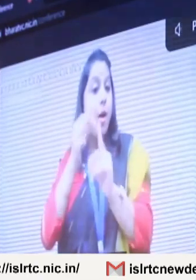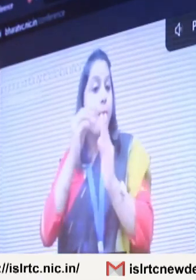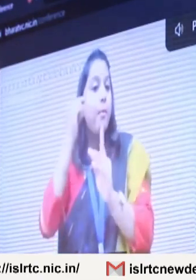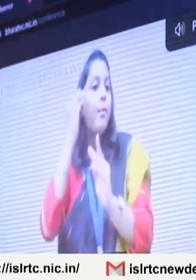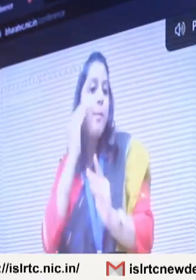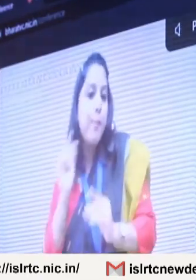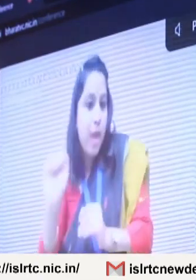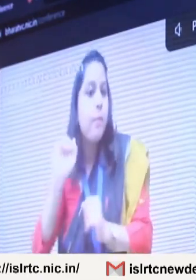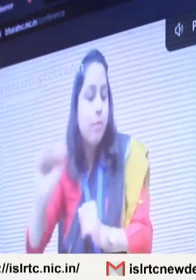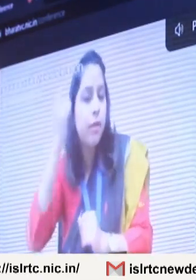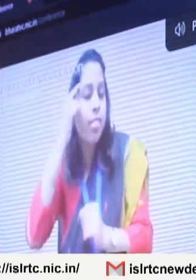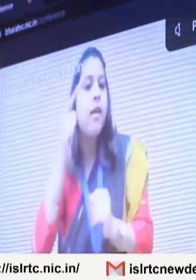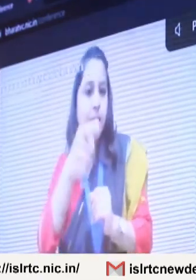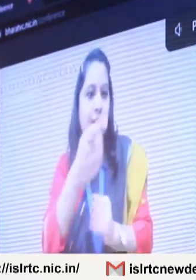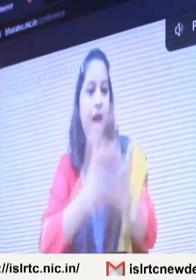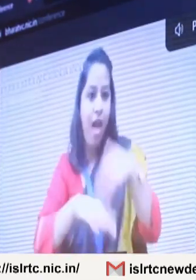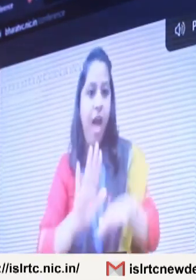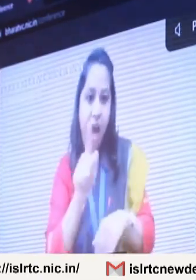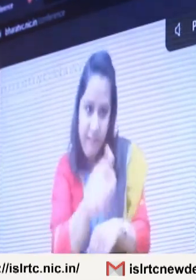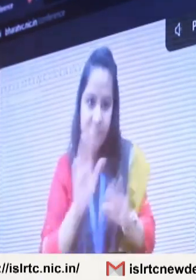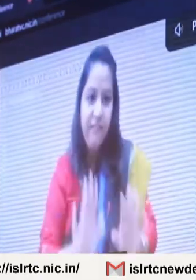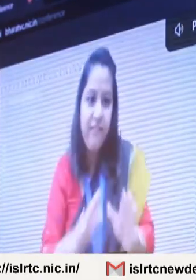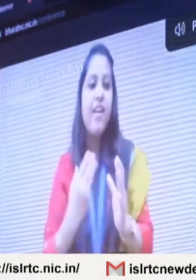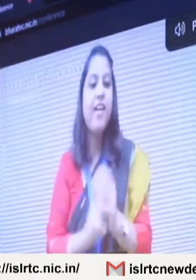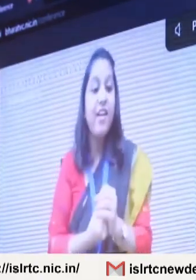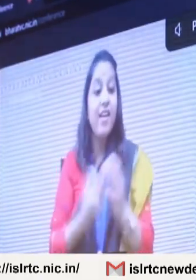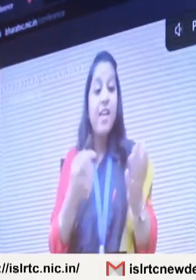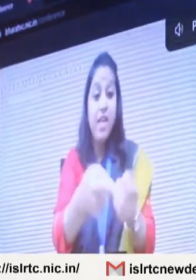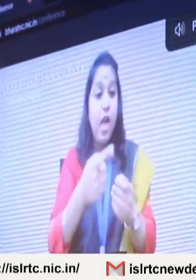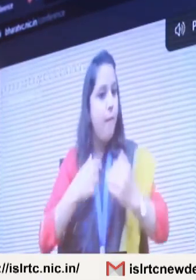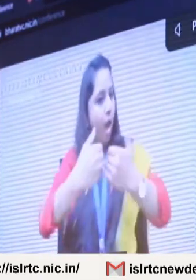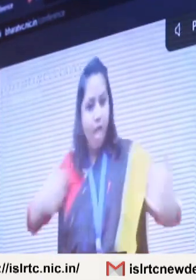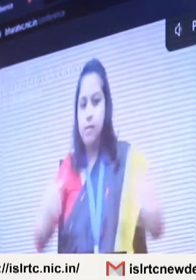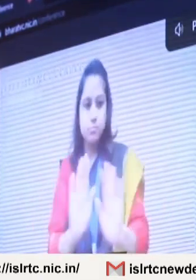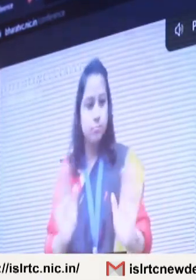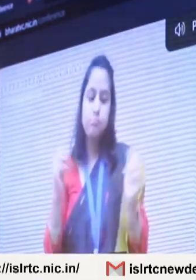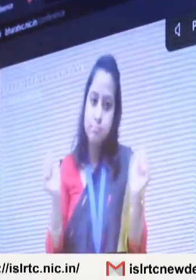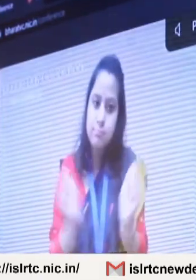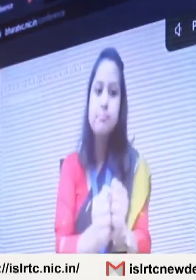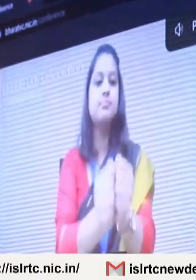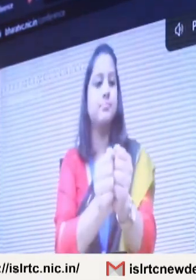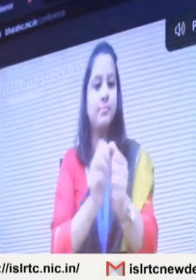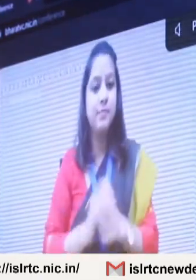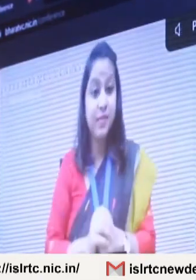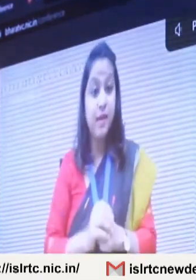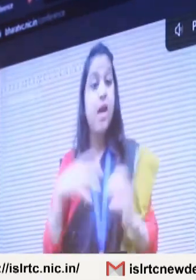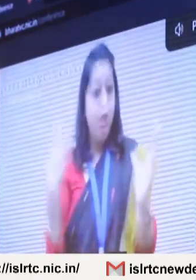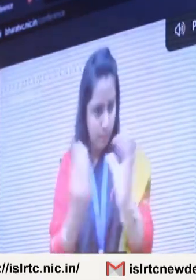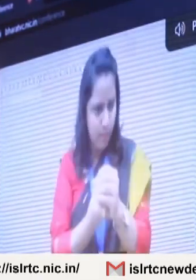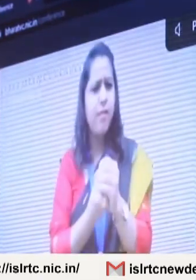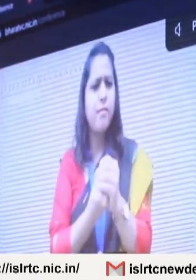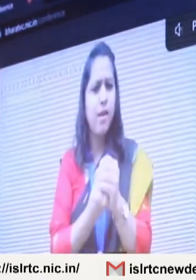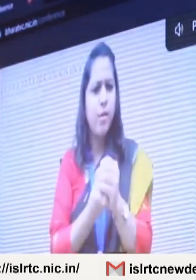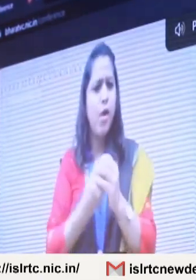है। हम एक परिवार है, हमको कोई अलग नहीं कर सकते। हमको अपने आप को